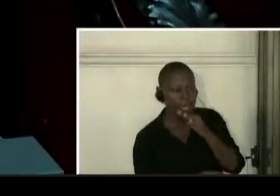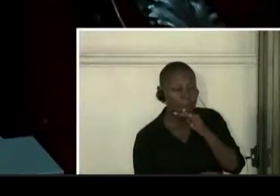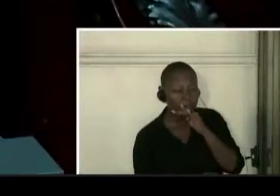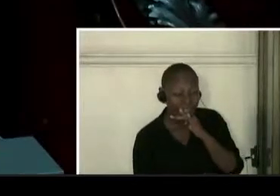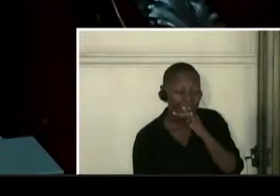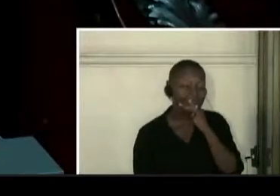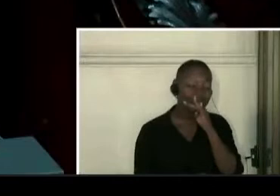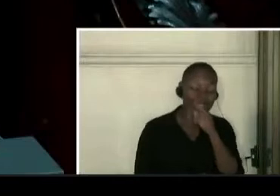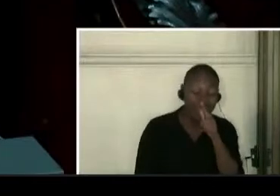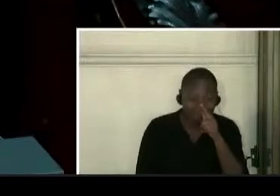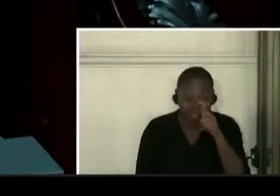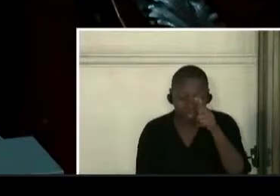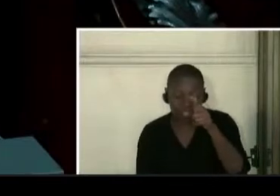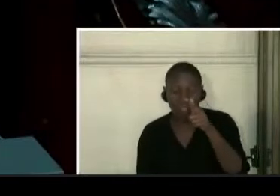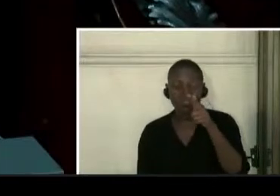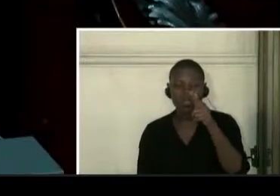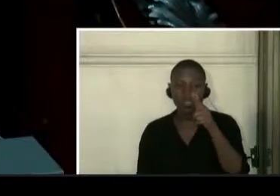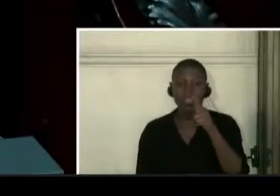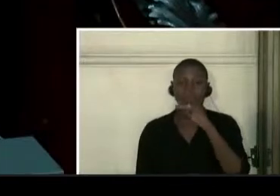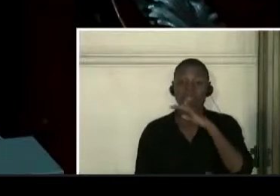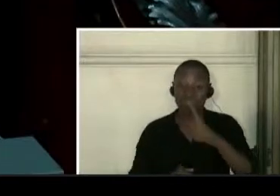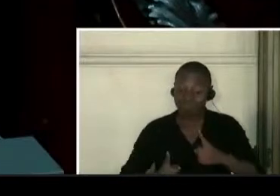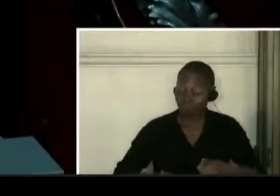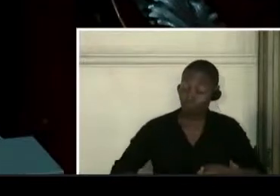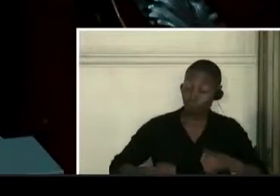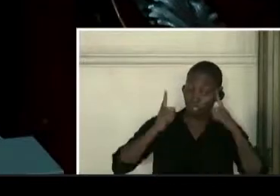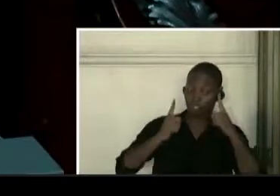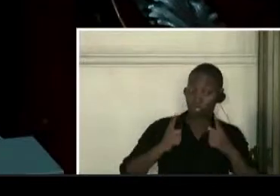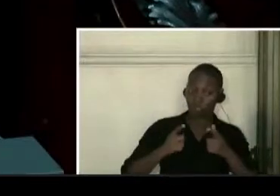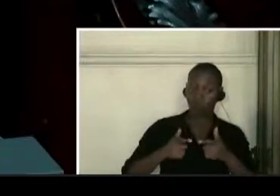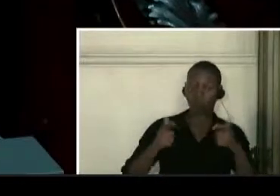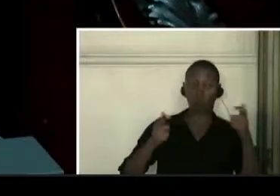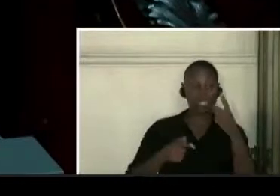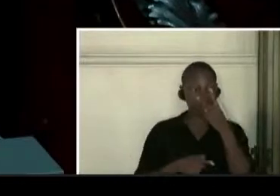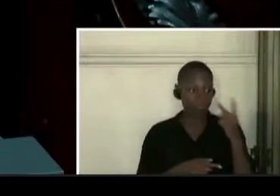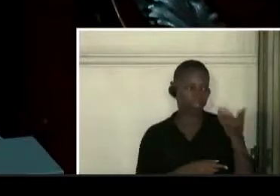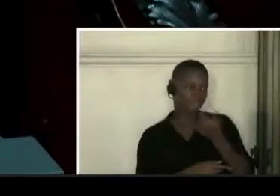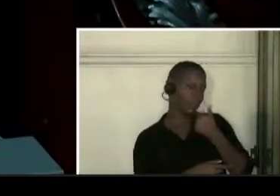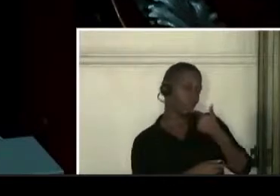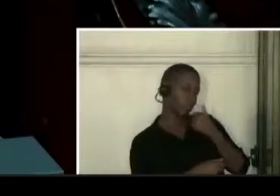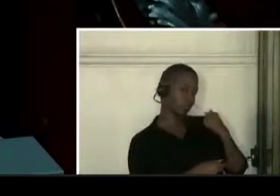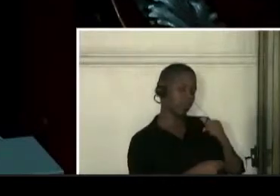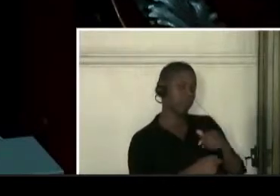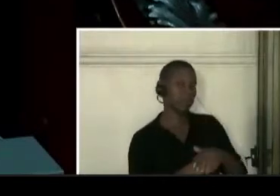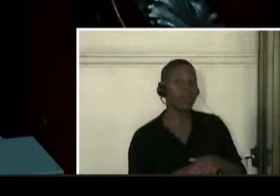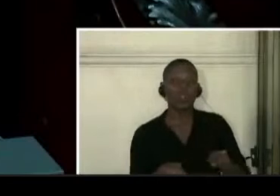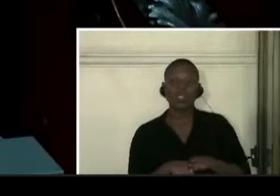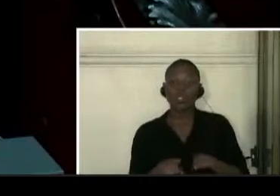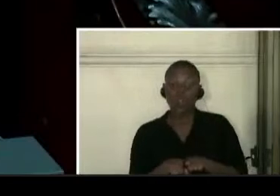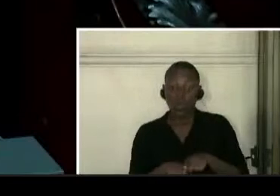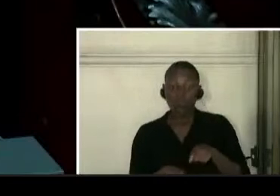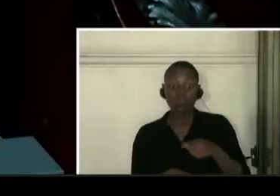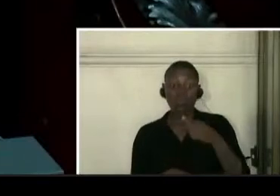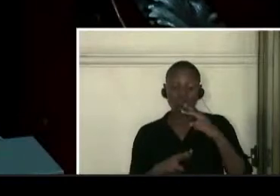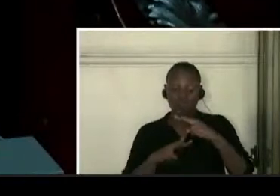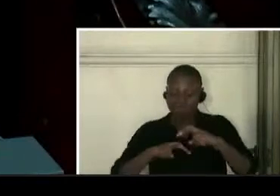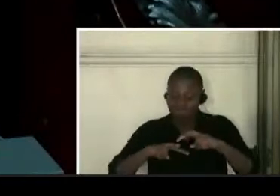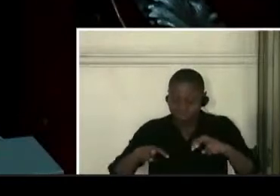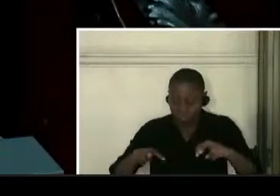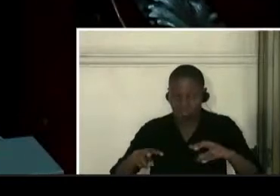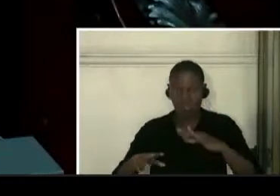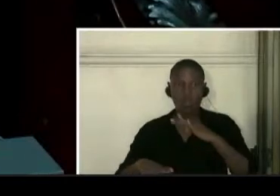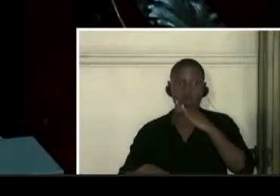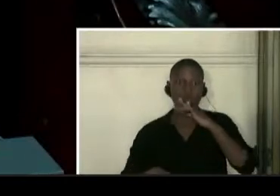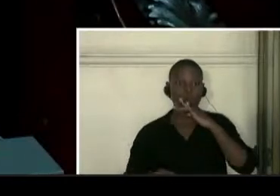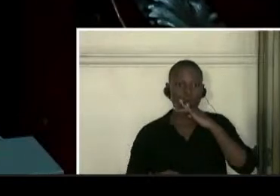nobungozi esibubone benzeka ngalesikhathi. Kanjalo nabacwaninga umhlaba kumele